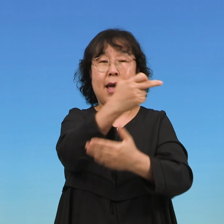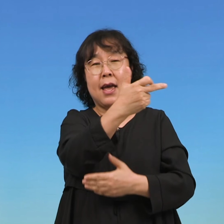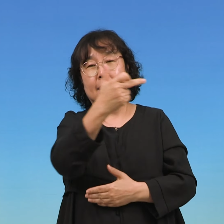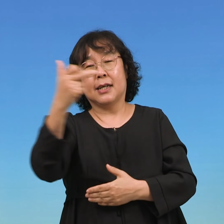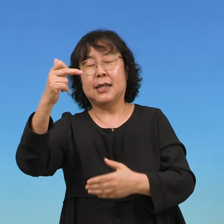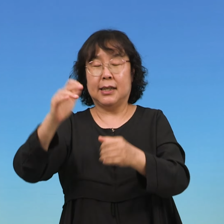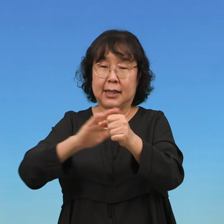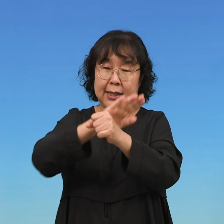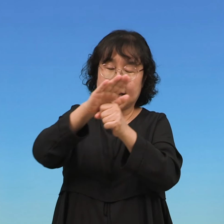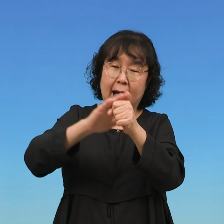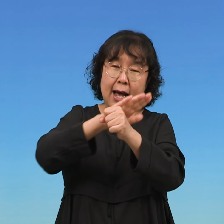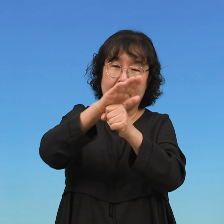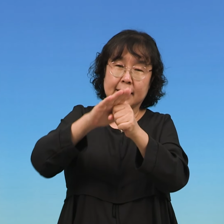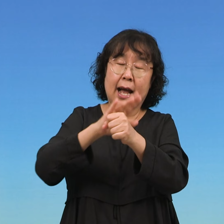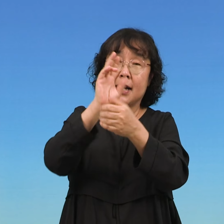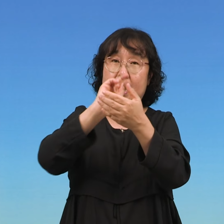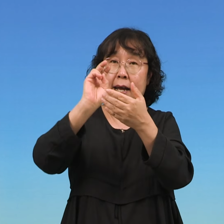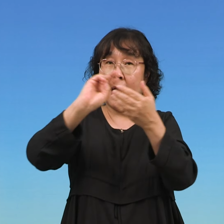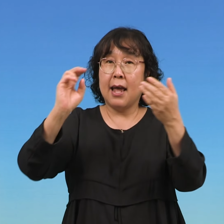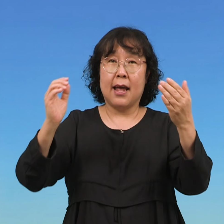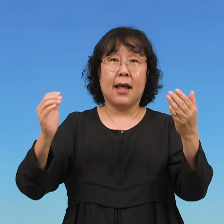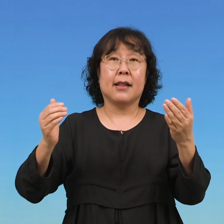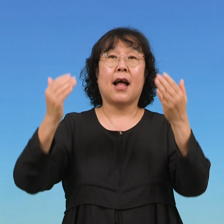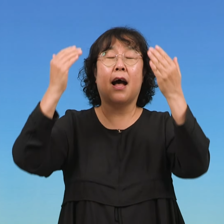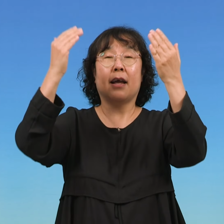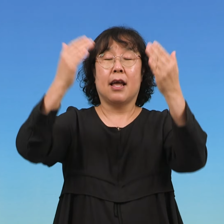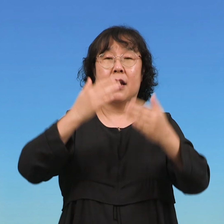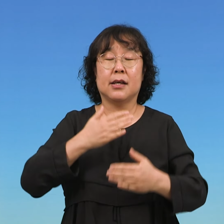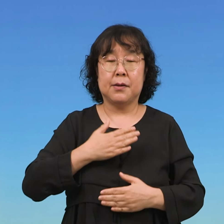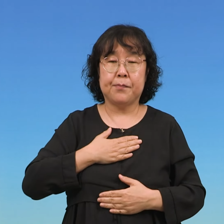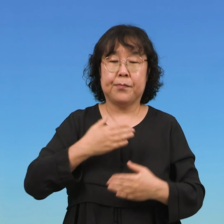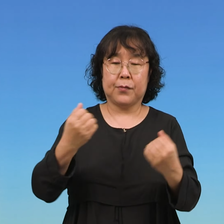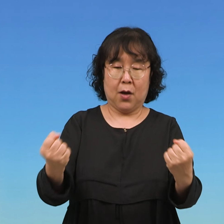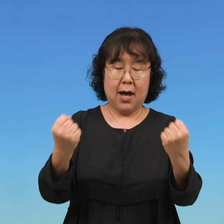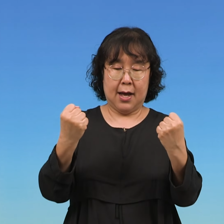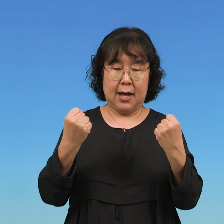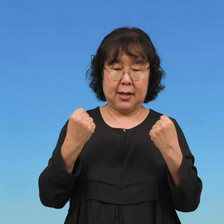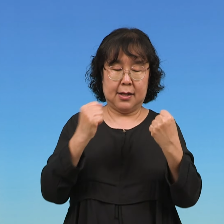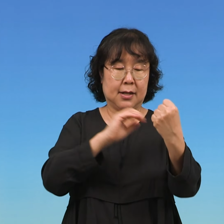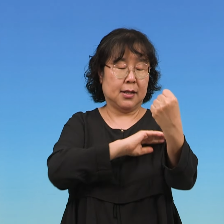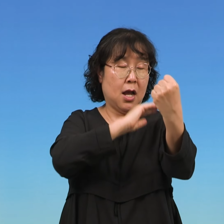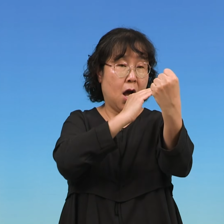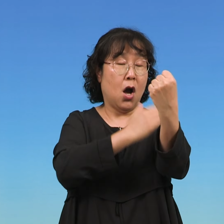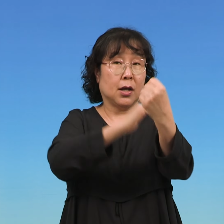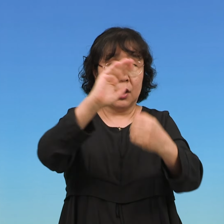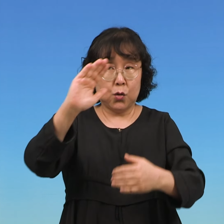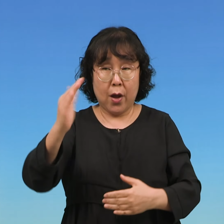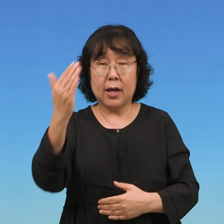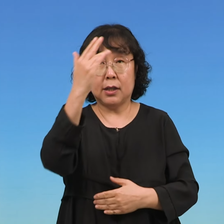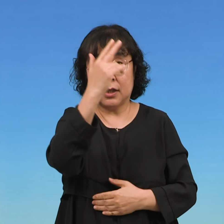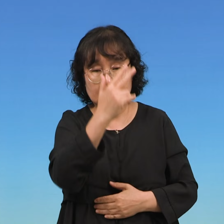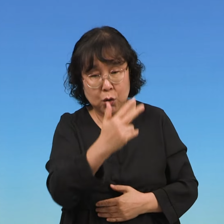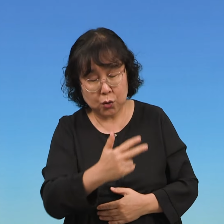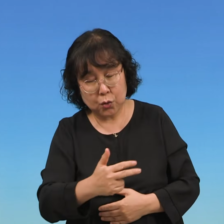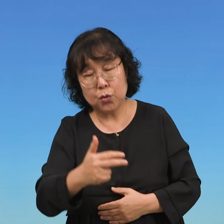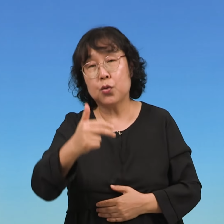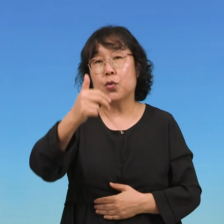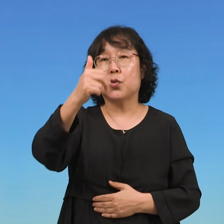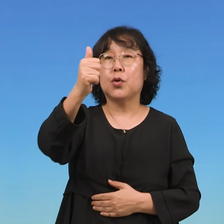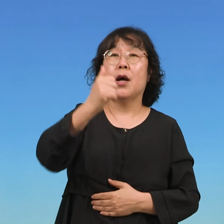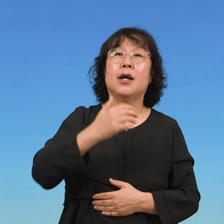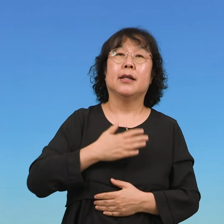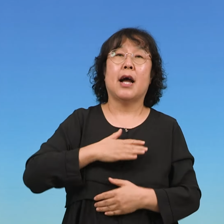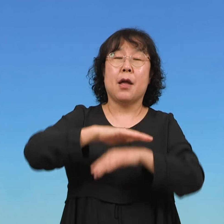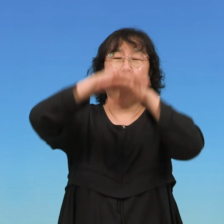크신 사랑 찬양해 그 신처럼 찬양해 나의 힘과 능력이 되신 주 여기